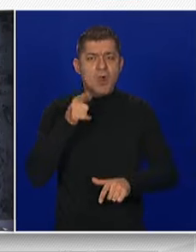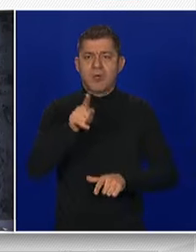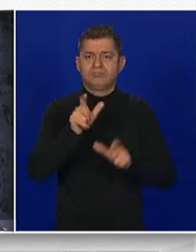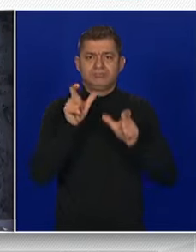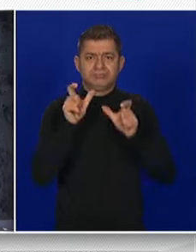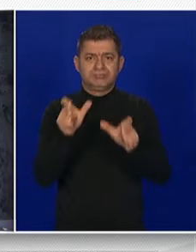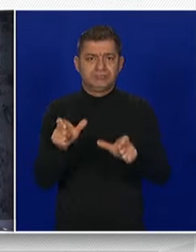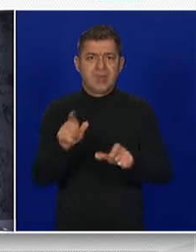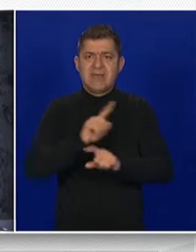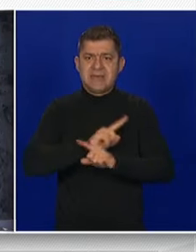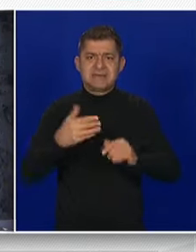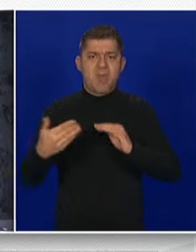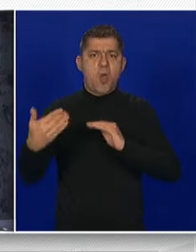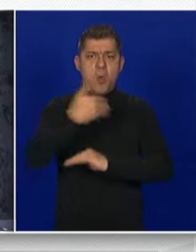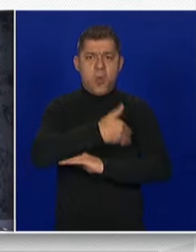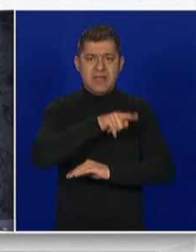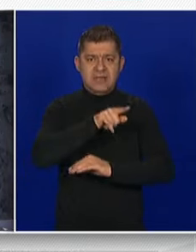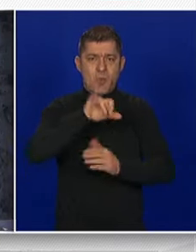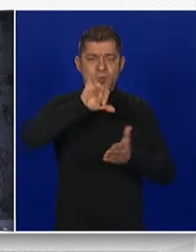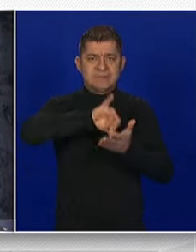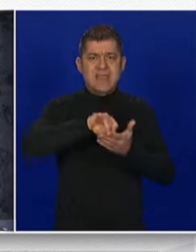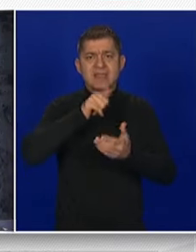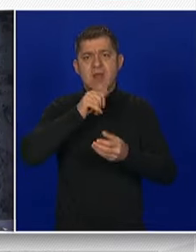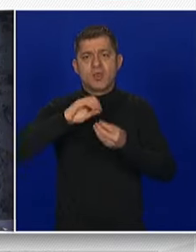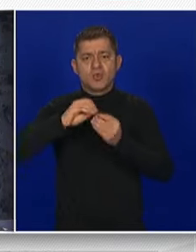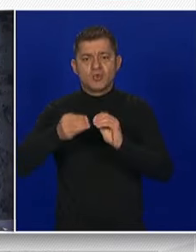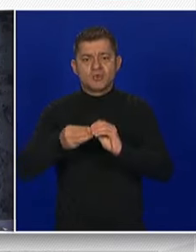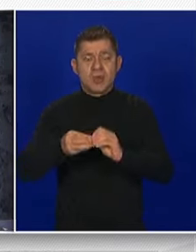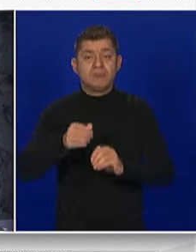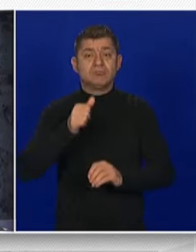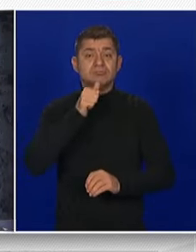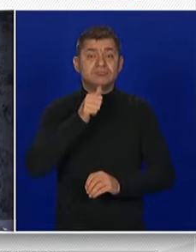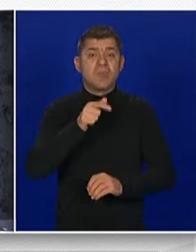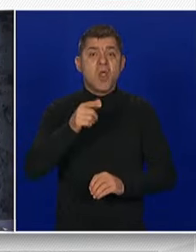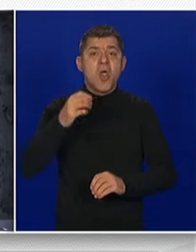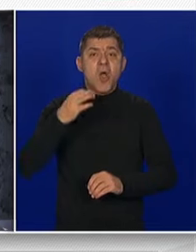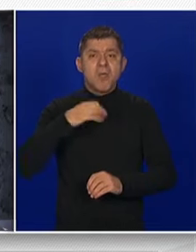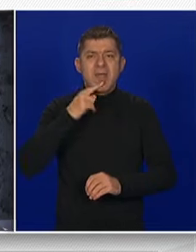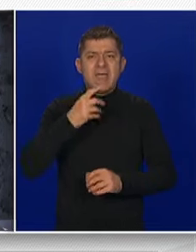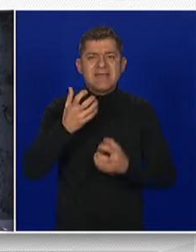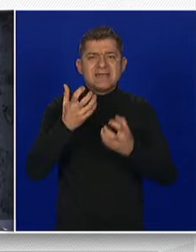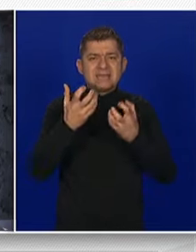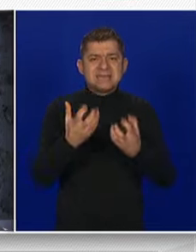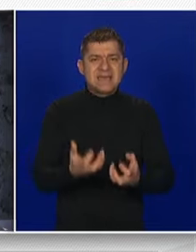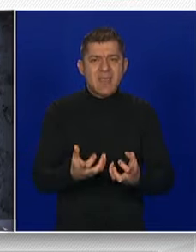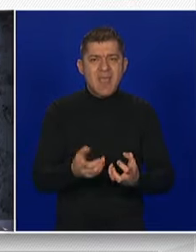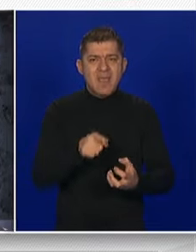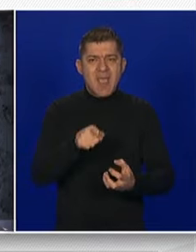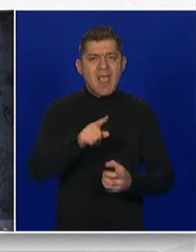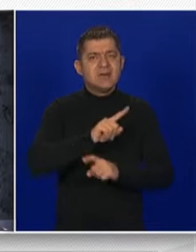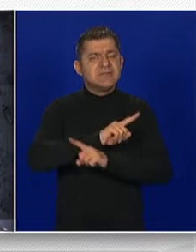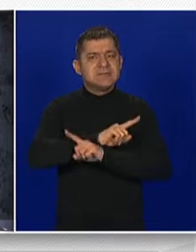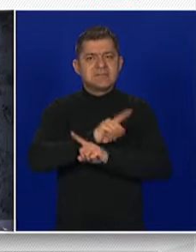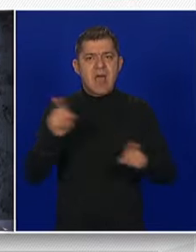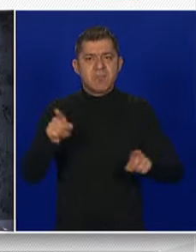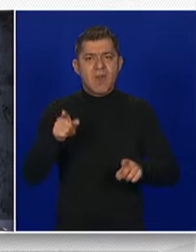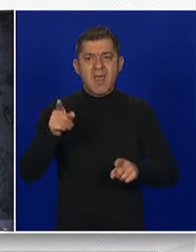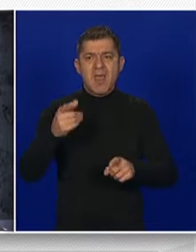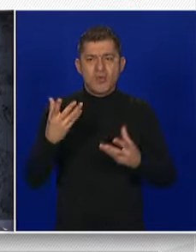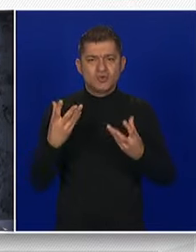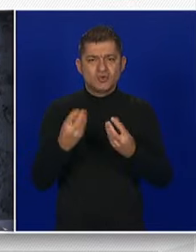Obveza uklanjanja ili fizičkog onemogućavanja sjedenja na zajedničkim dijelovima